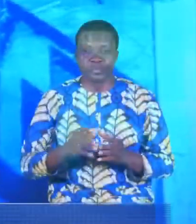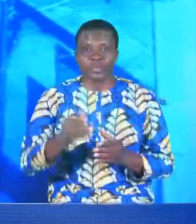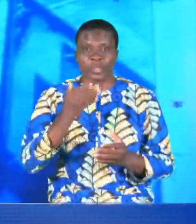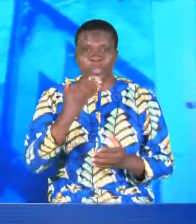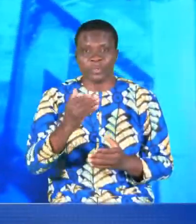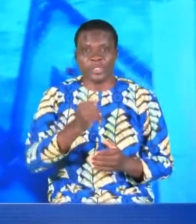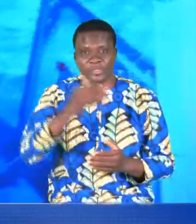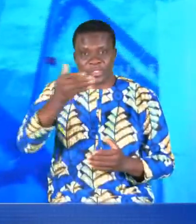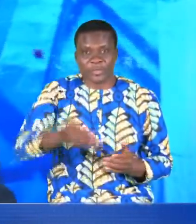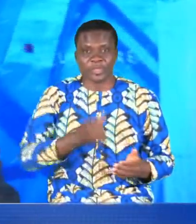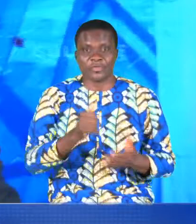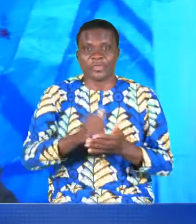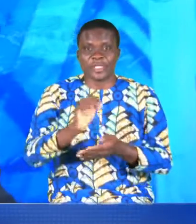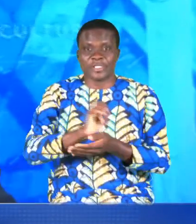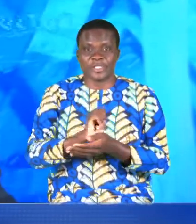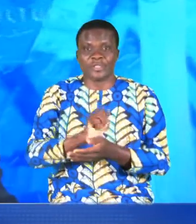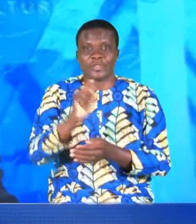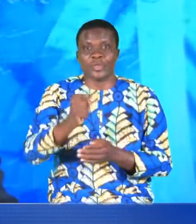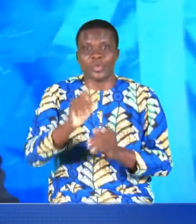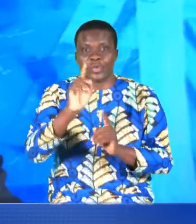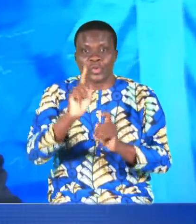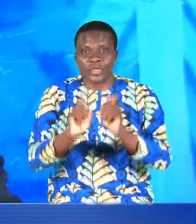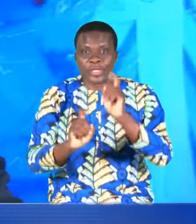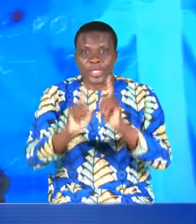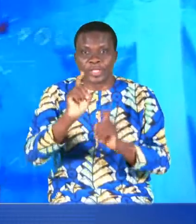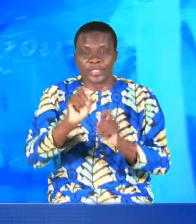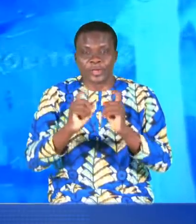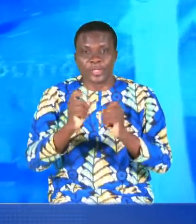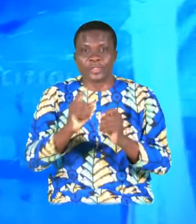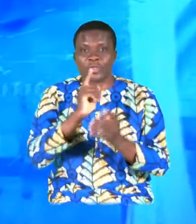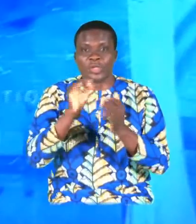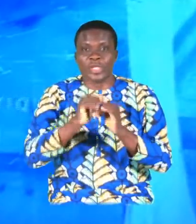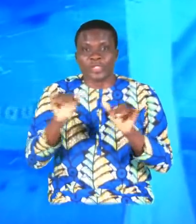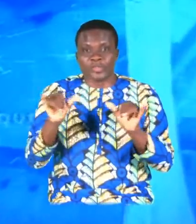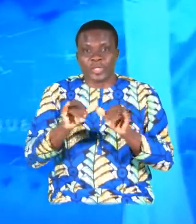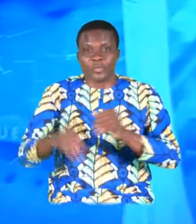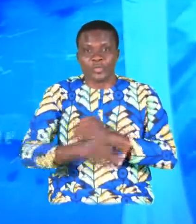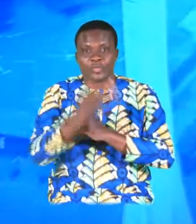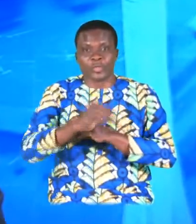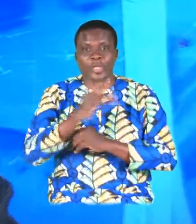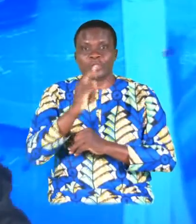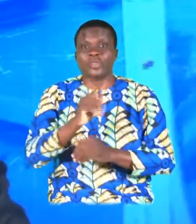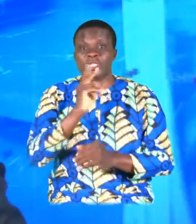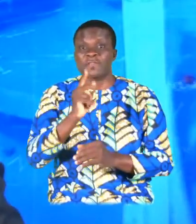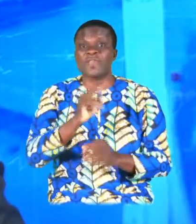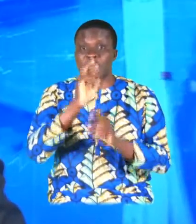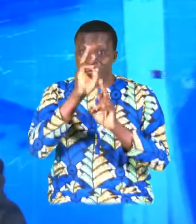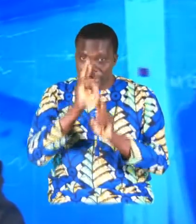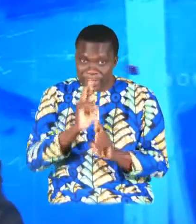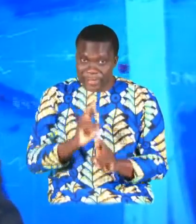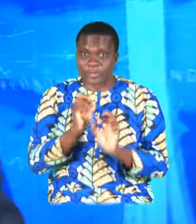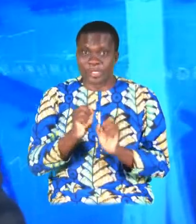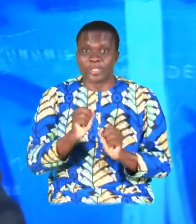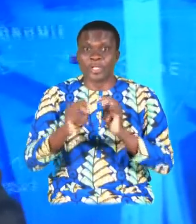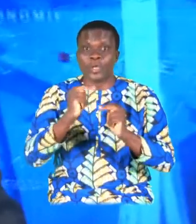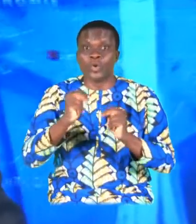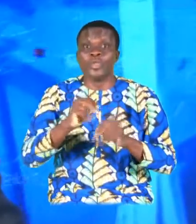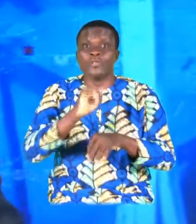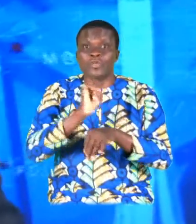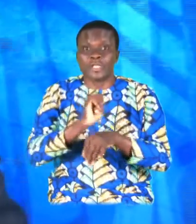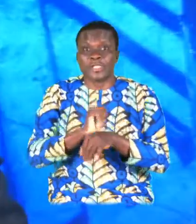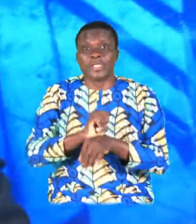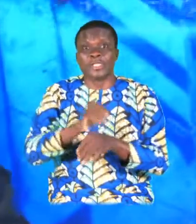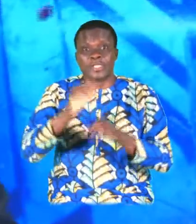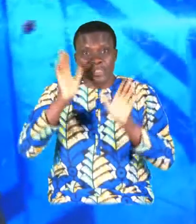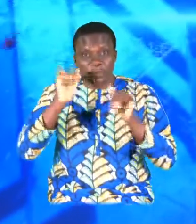Merci et bienvenue à cette édition. Une interrogation, est-ce que les mesures barrières sont-ils réellement respectées au niveau des lieux de culte qui